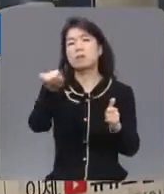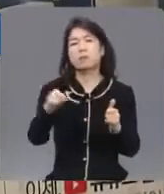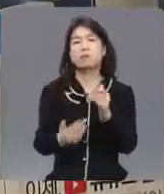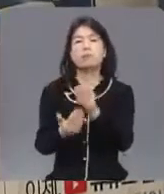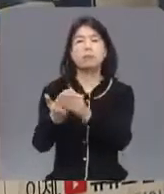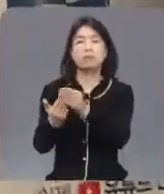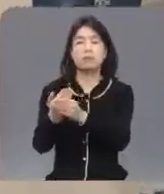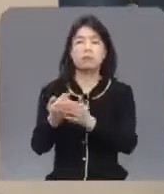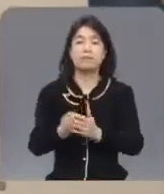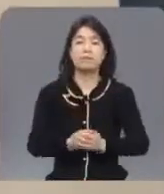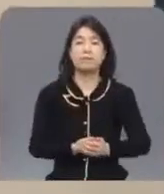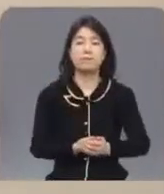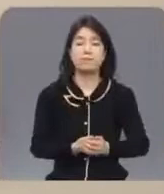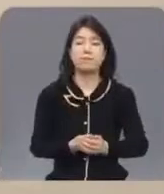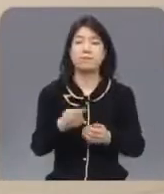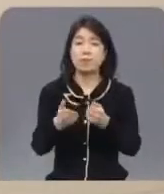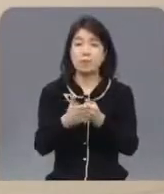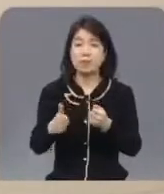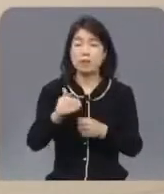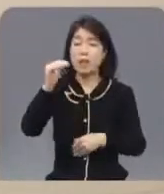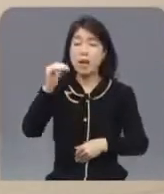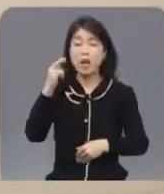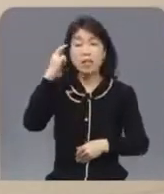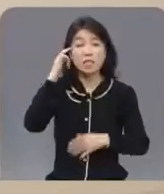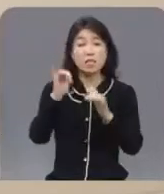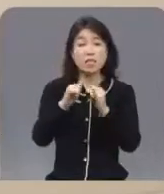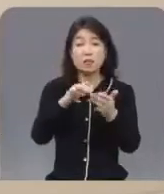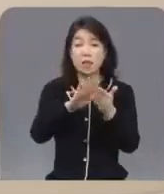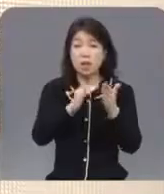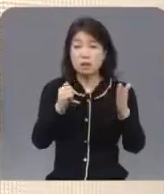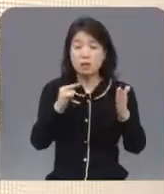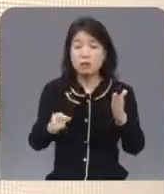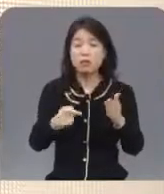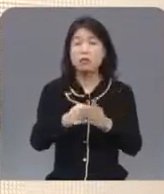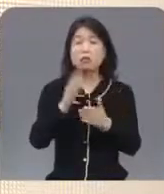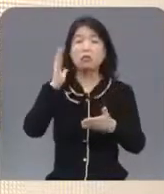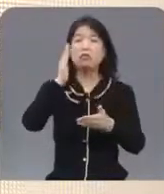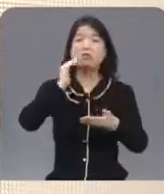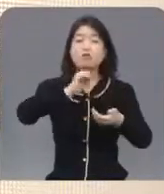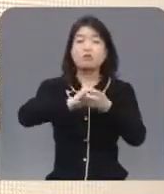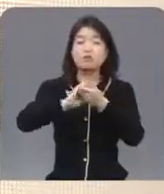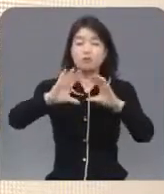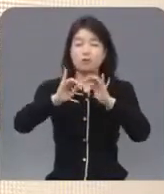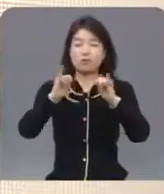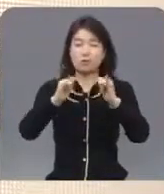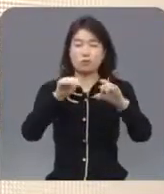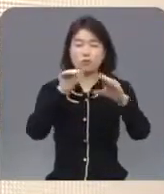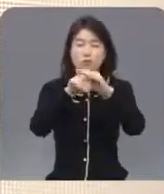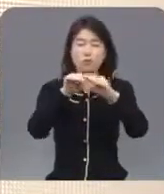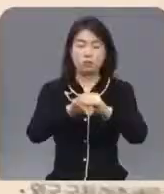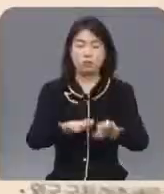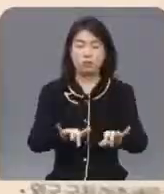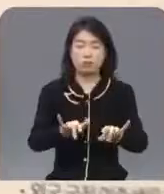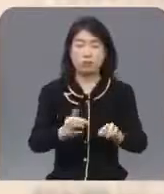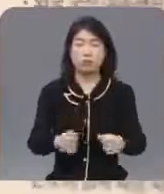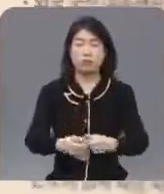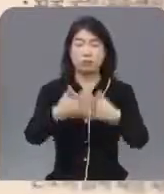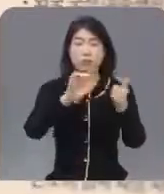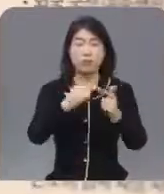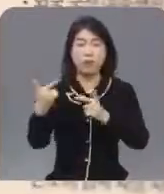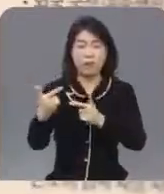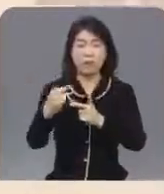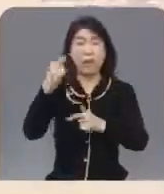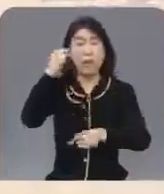일들을 이 때문에 경계 선진 행인의 가족들은 청와대 국민 청원에 내는 등 경계선 지능 인에 대한 지원의